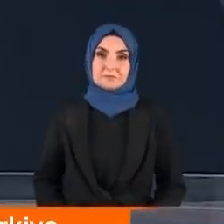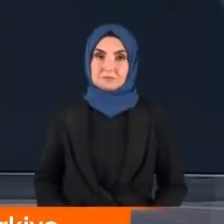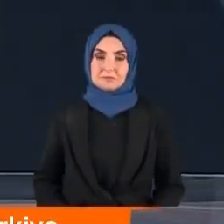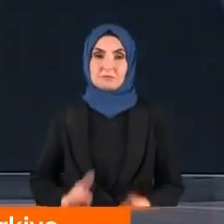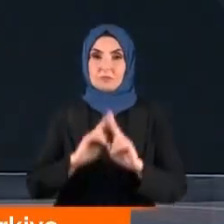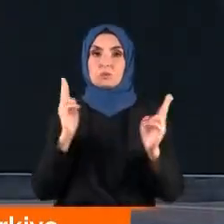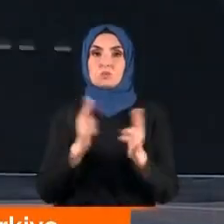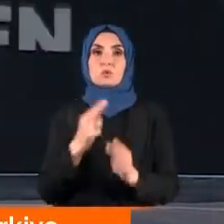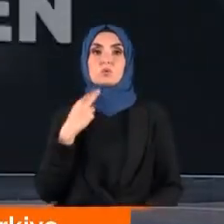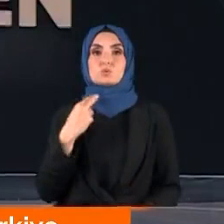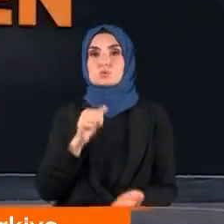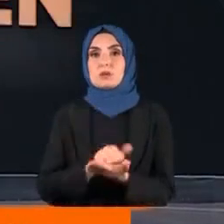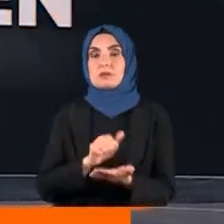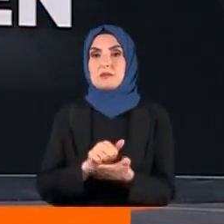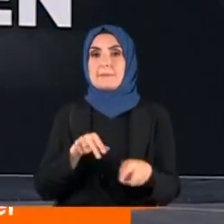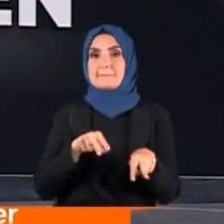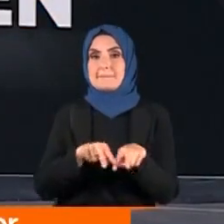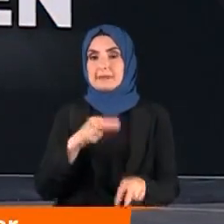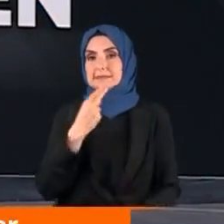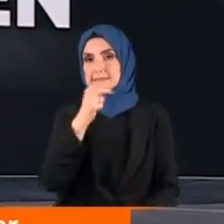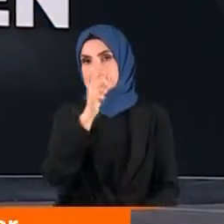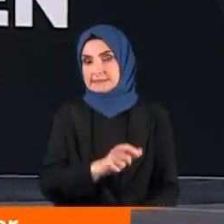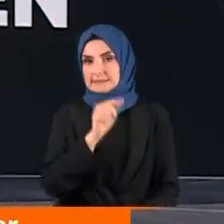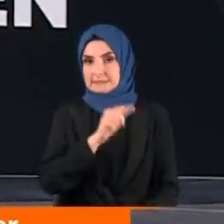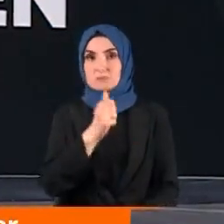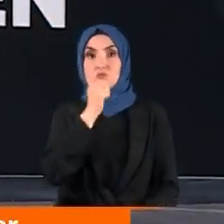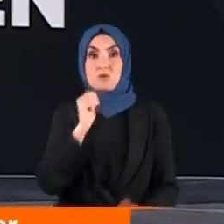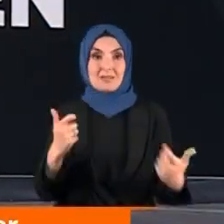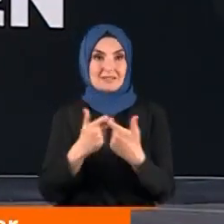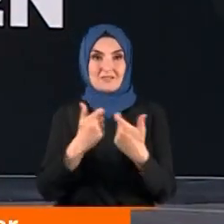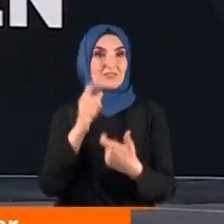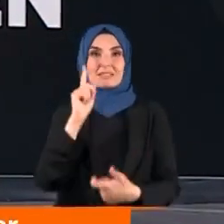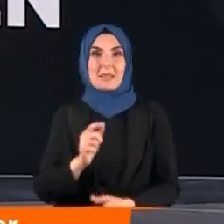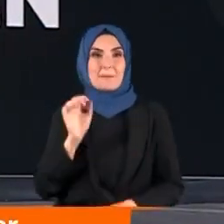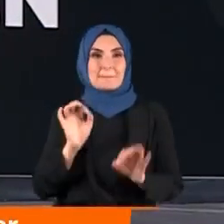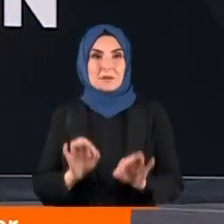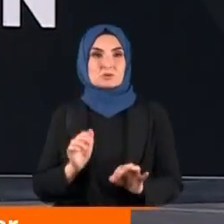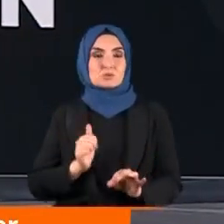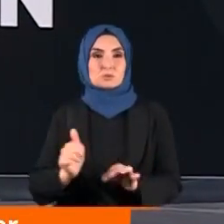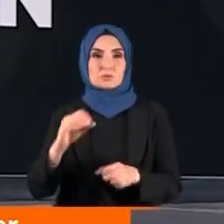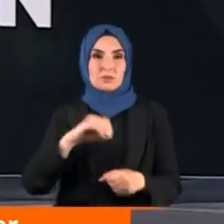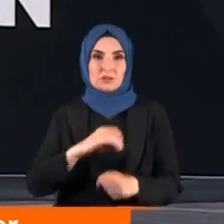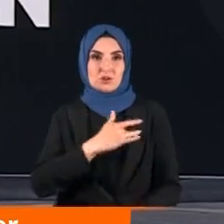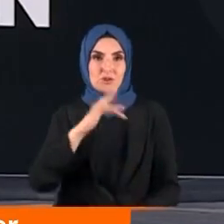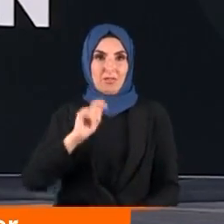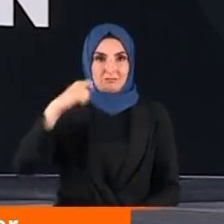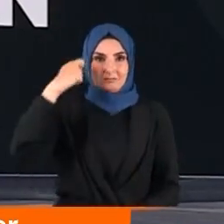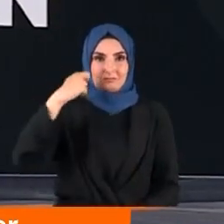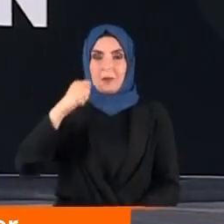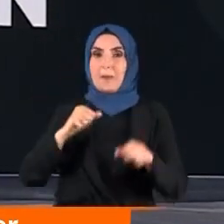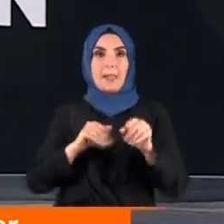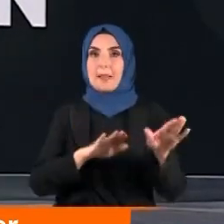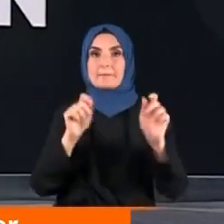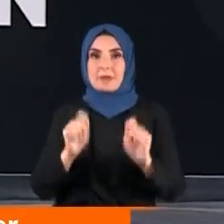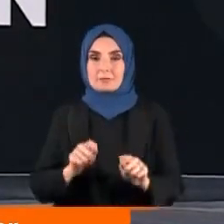Dünya Rus gazeteci Marina Ovsyannikova'yı Ukrayna Savaşı'nın ilk günlerinde canlı yayında yaptığı eylemle tanımıştı. Dün